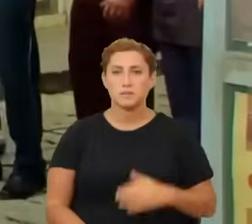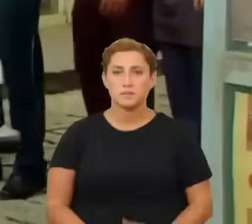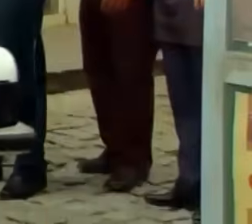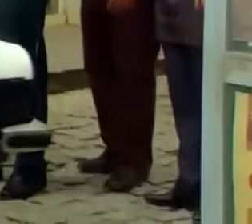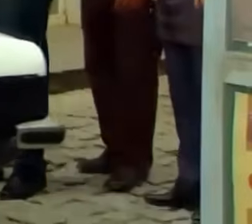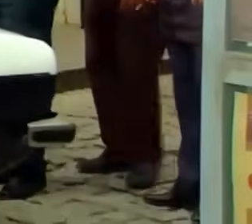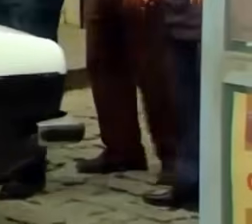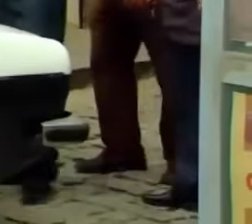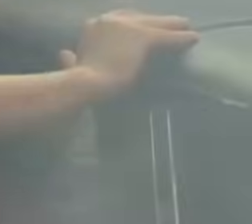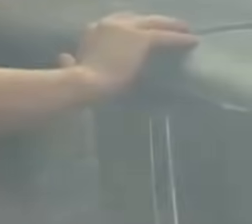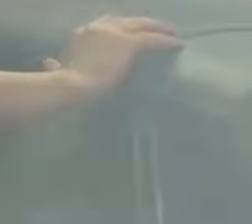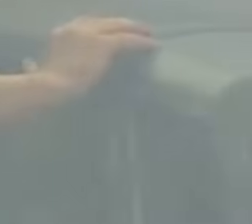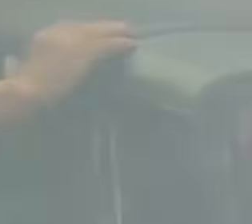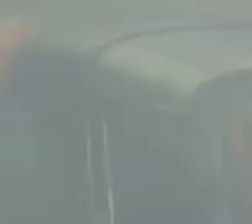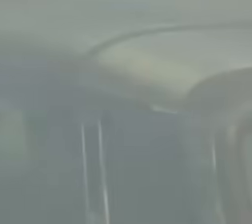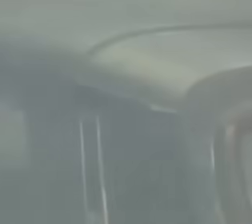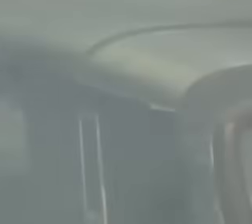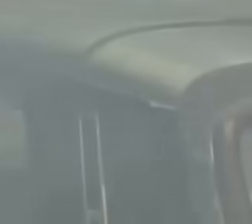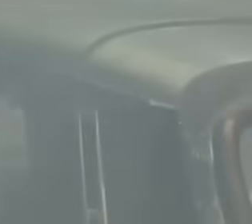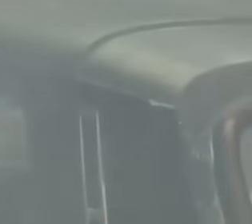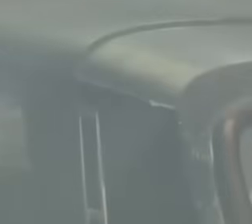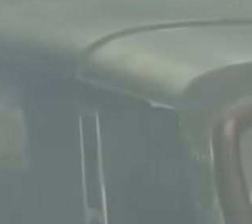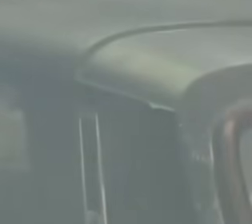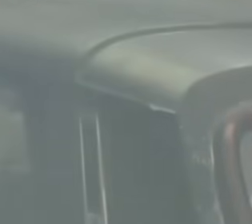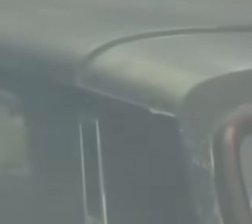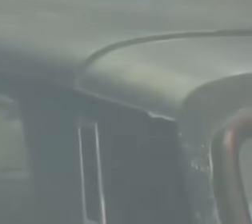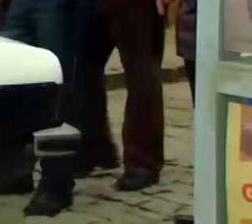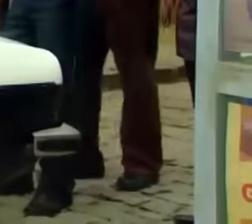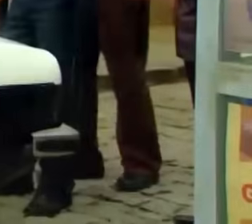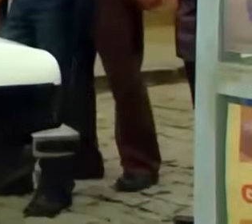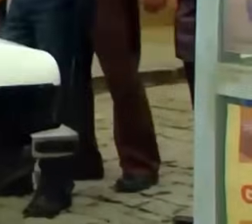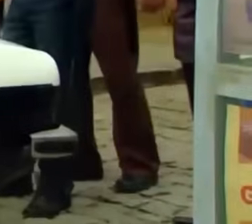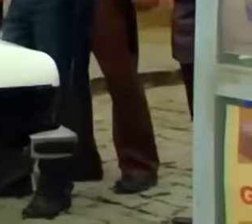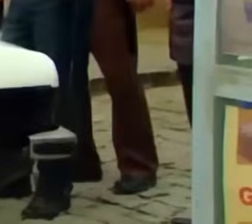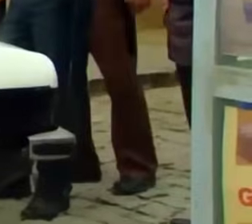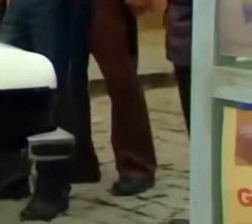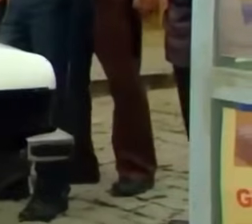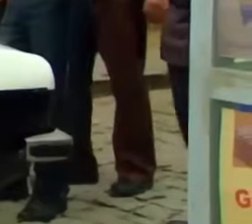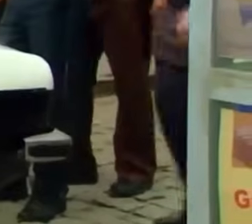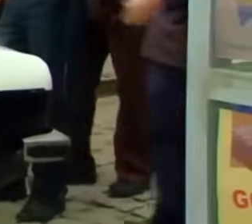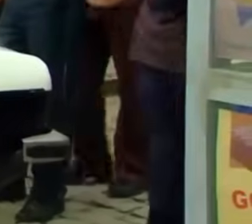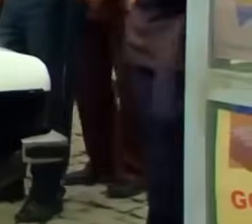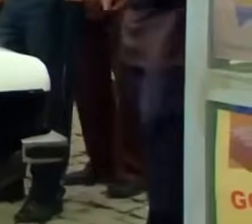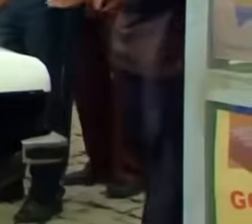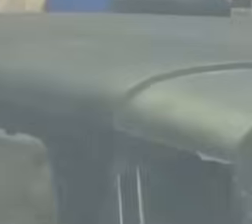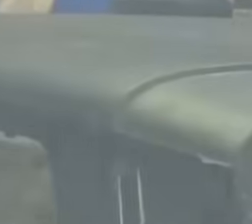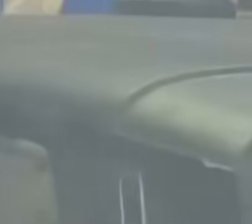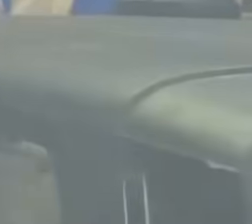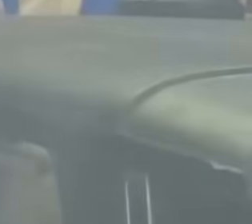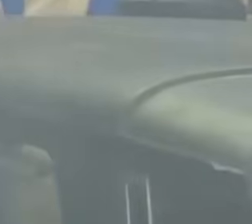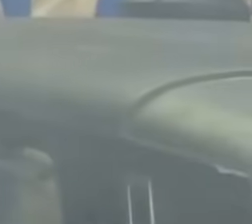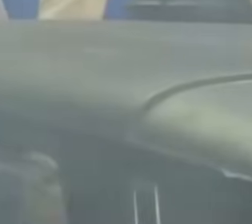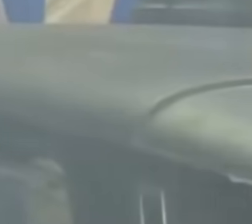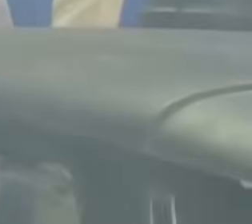Aracı Rıza'nın önüne kadar ittiler. Kaputtan dumanlar yükseliyor. Selahattin, Sinan ve Bahtiyar suratlarını buruşturmuş, elleriyle